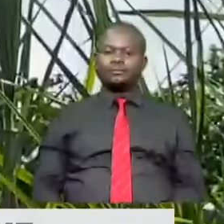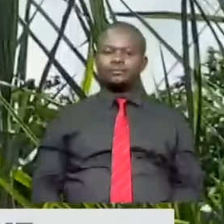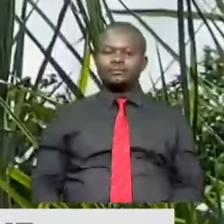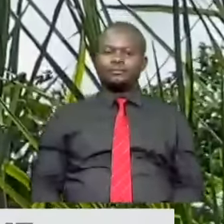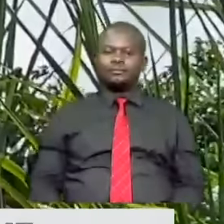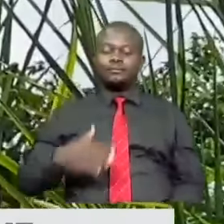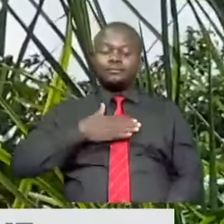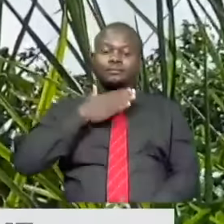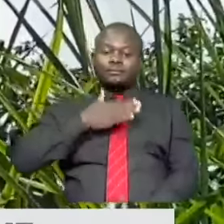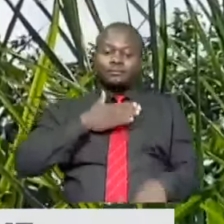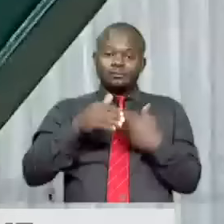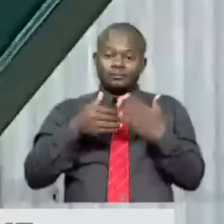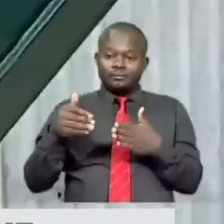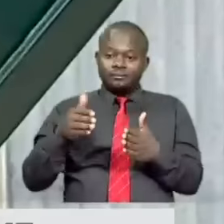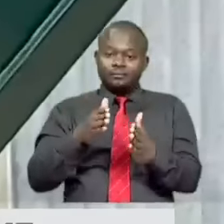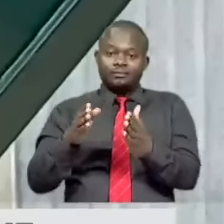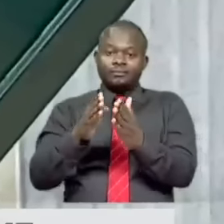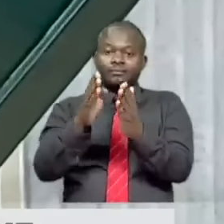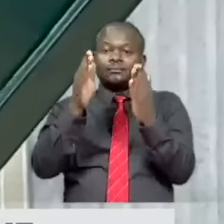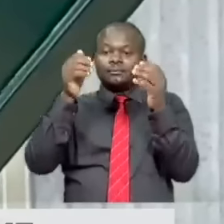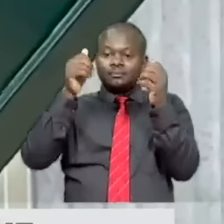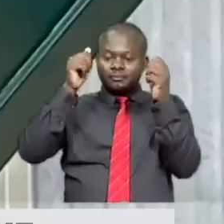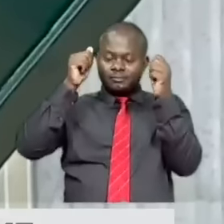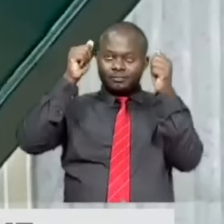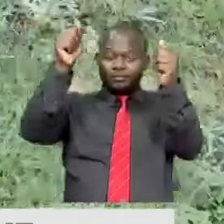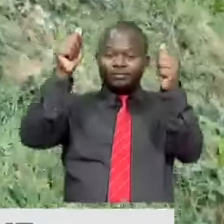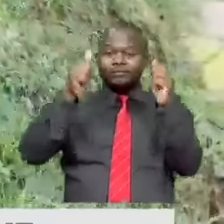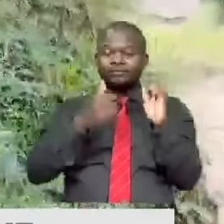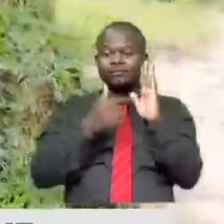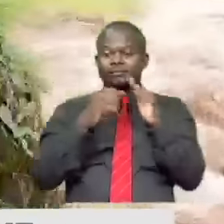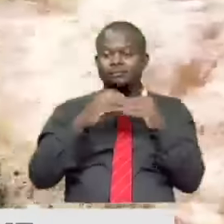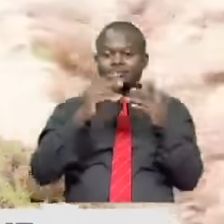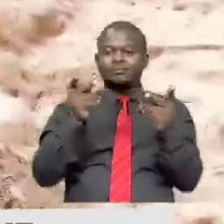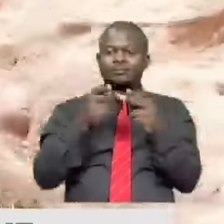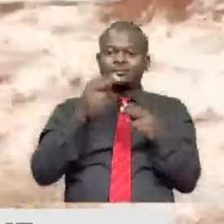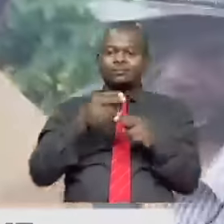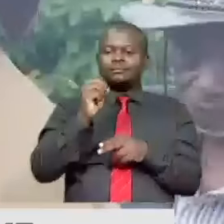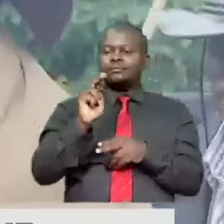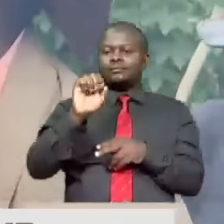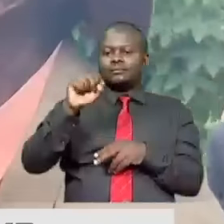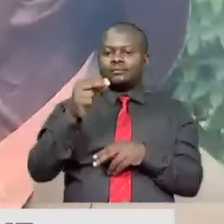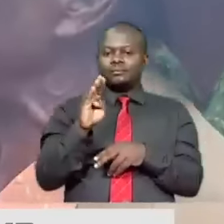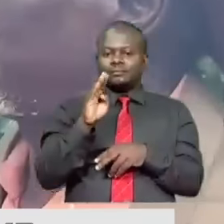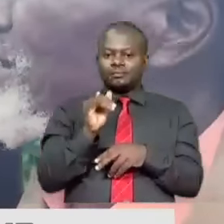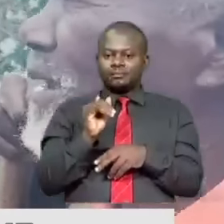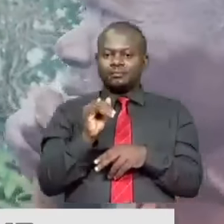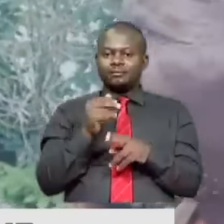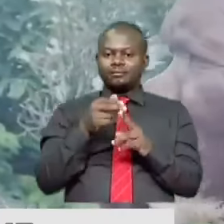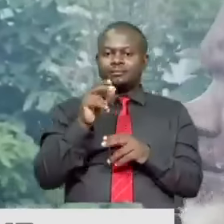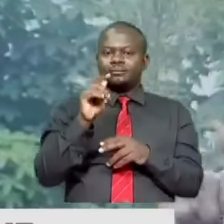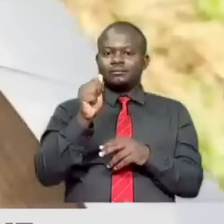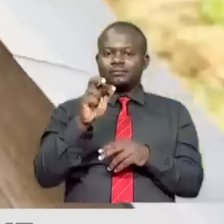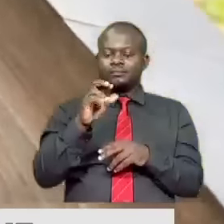ibyo kwishimira nuko mu nzira zerekezayo hari n'ibyapa biyobora birimo n'ahitwa ku mushubi bigira inka karori